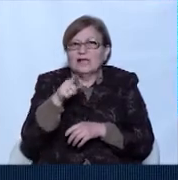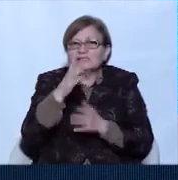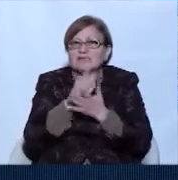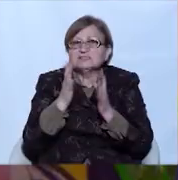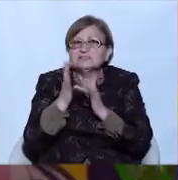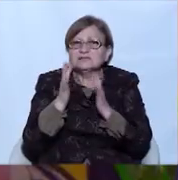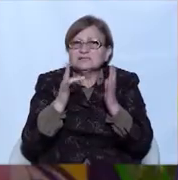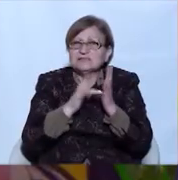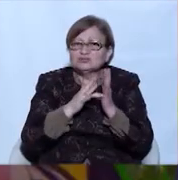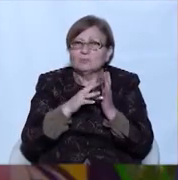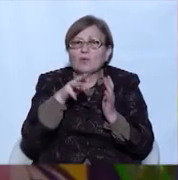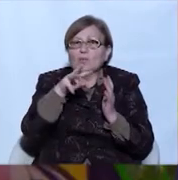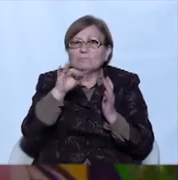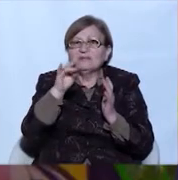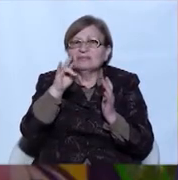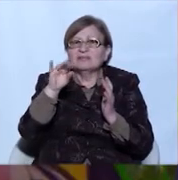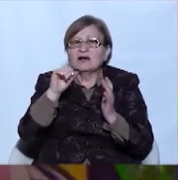საშობაო მინიატურები.